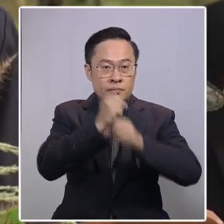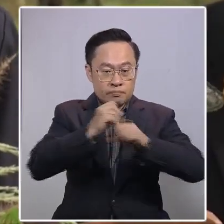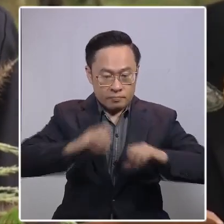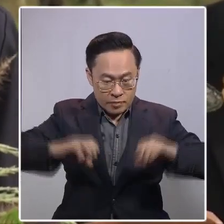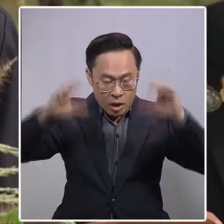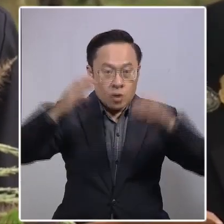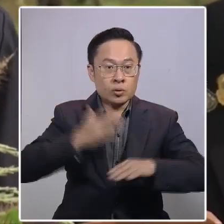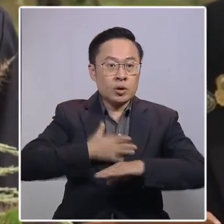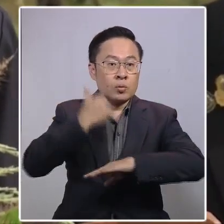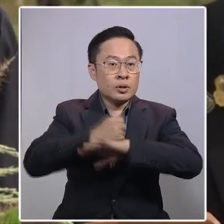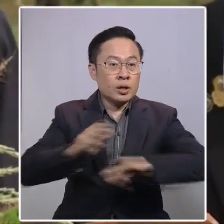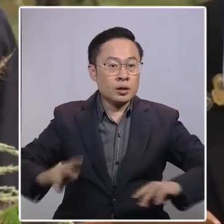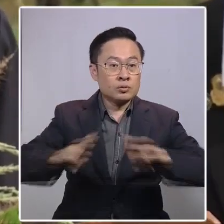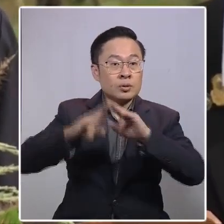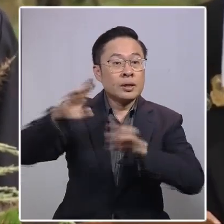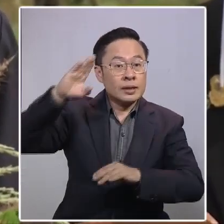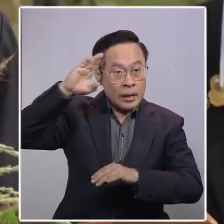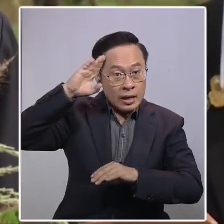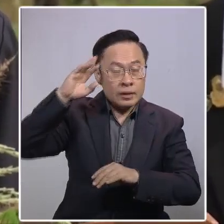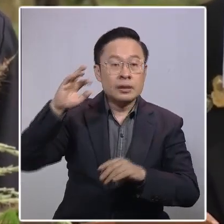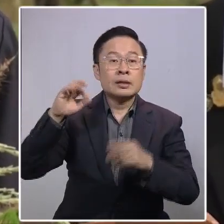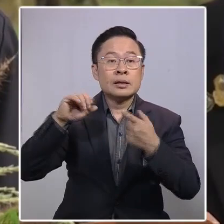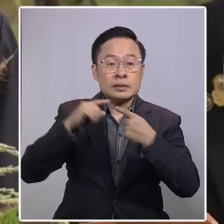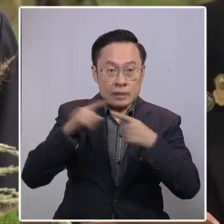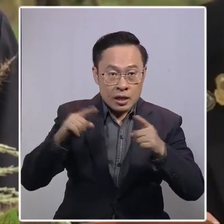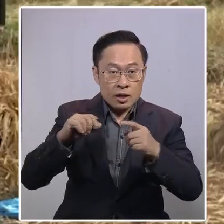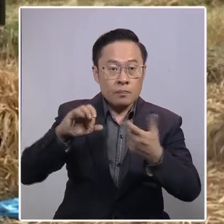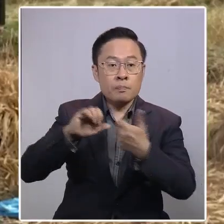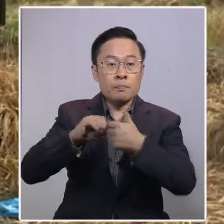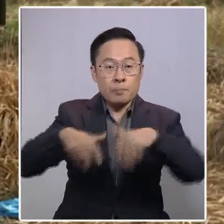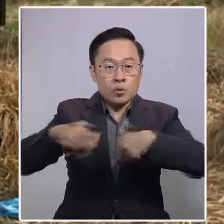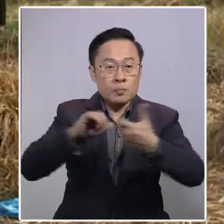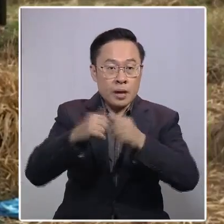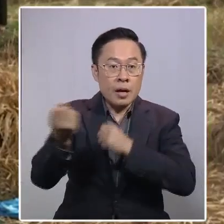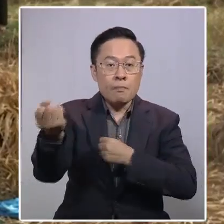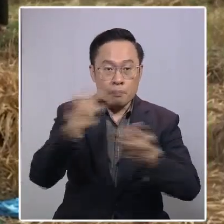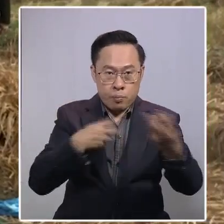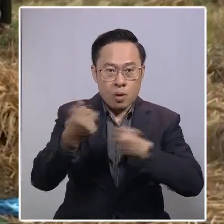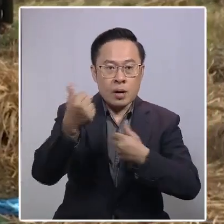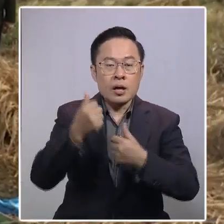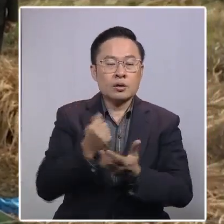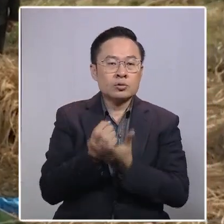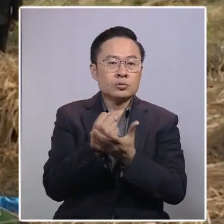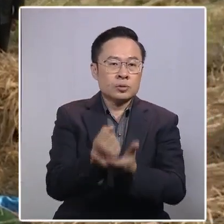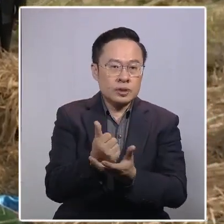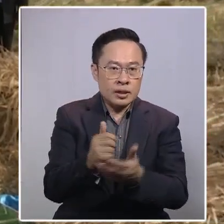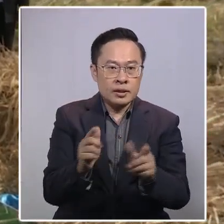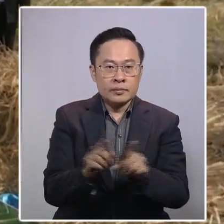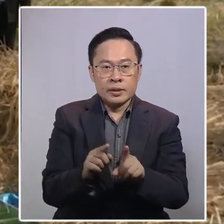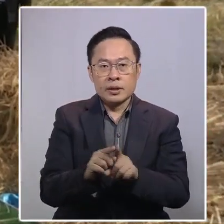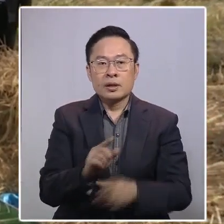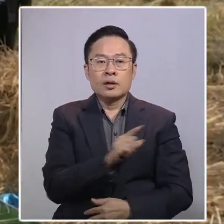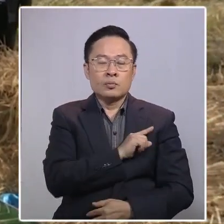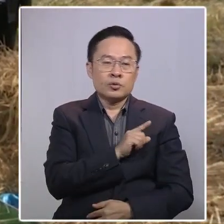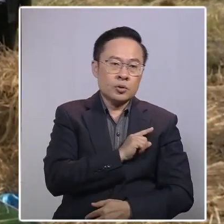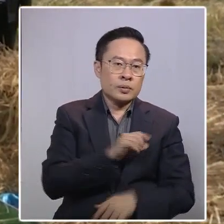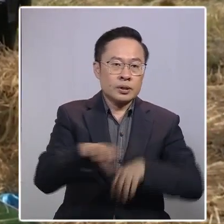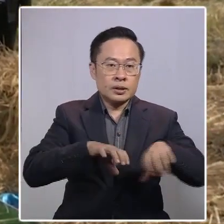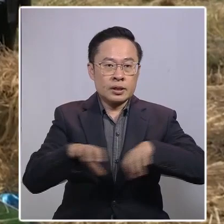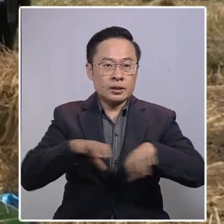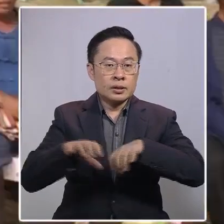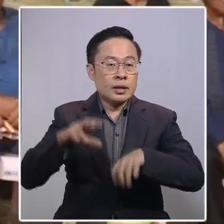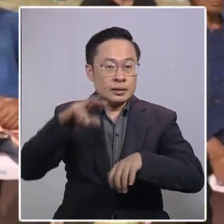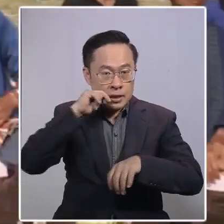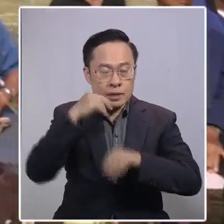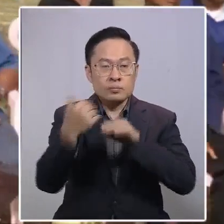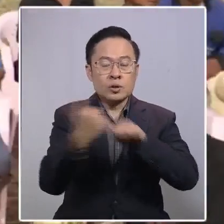แม้จะเป็นรัฐมนตรีว่าการกระทรวงกลาโหมแต่ก็เป็นที่พึ่งแก่ประชาชนได้ในทุกเรื่องพร้อมรับในเรื่องของน้ำและเรื่องถน